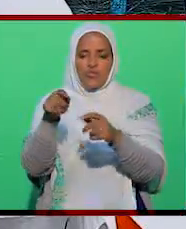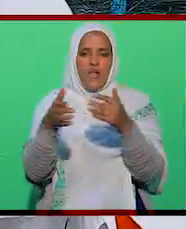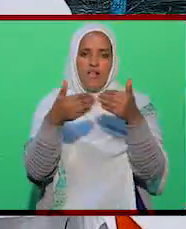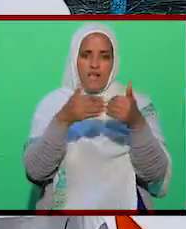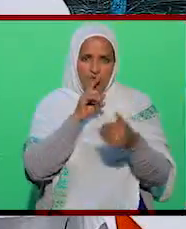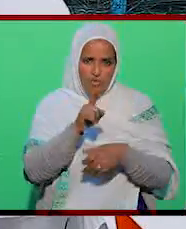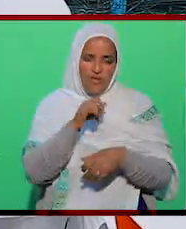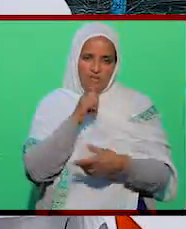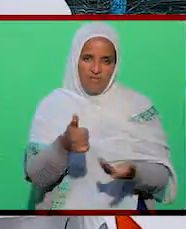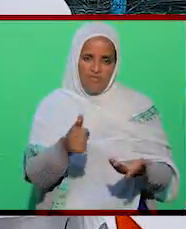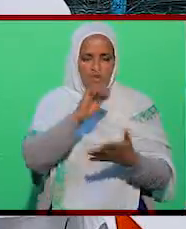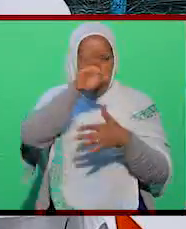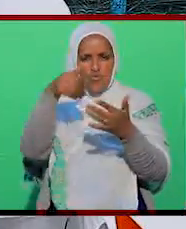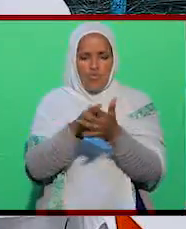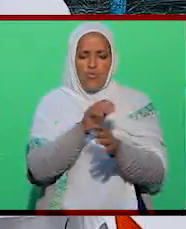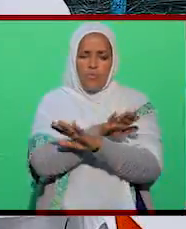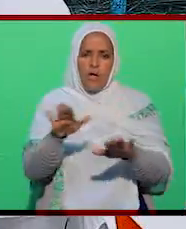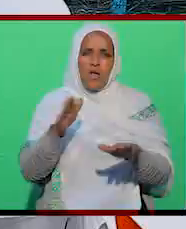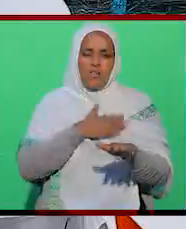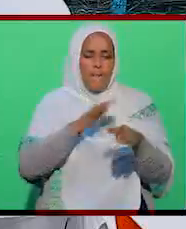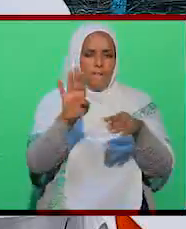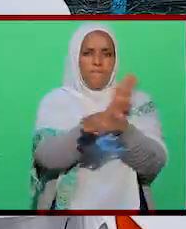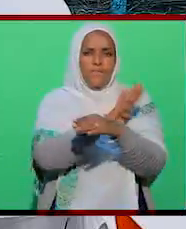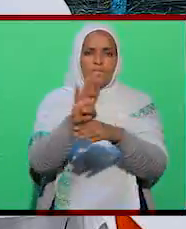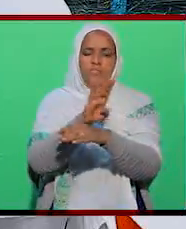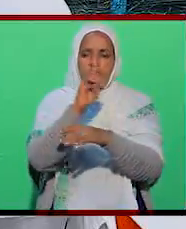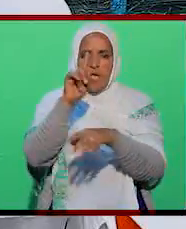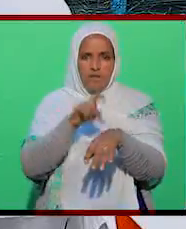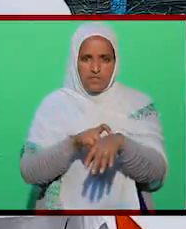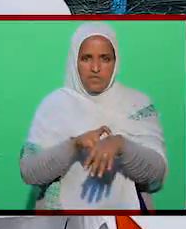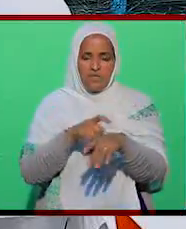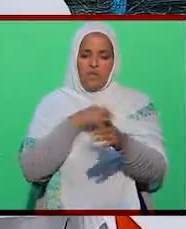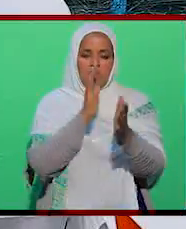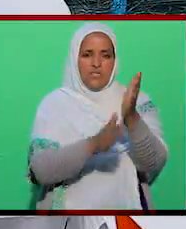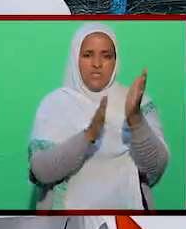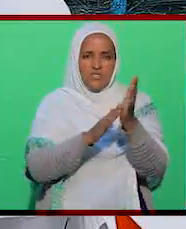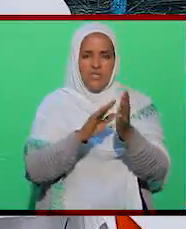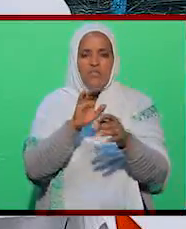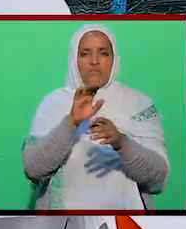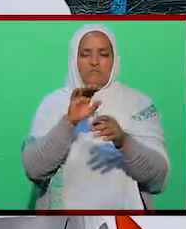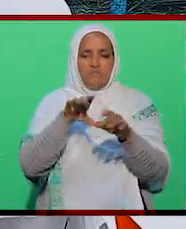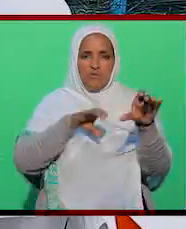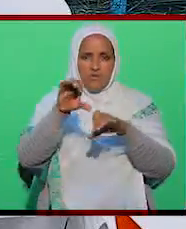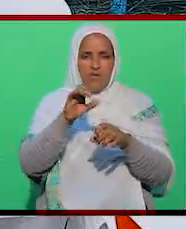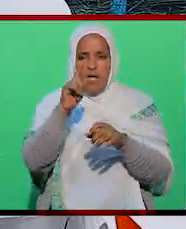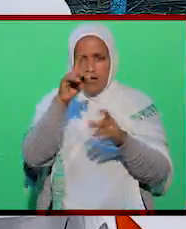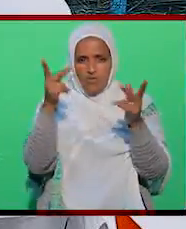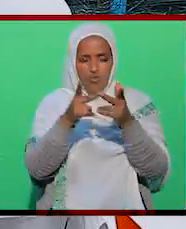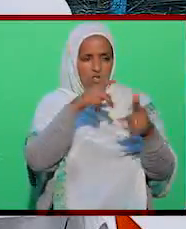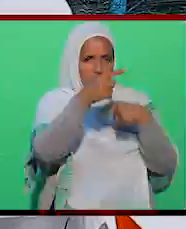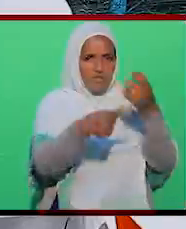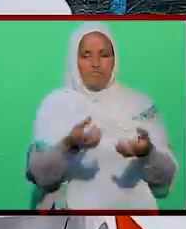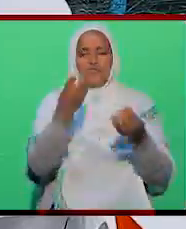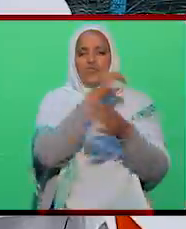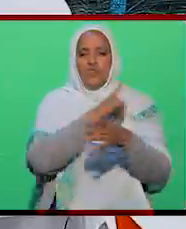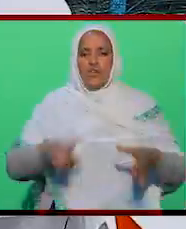እሱማ ቀላል ነው እንዴ? ሁሉም በቃ ይሄ ዝም ብሎ ቢዝነስ ነው። አንድ ጊዜ እንደ ይቅርታ ይደረግልና ብፁዕ አባታችን አንድ ቦታ ሄደን